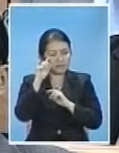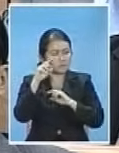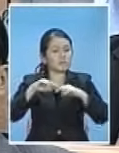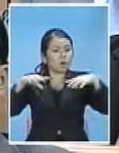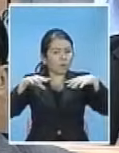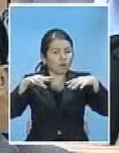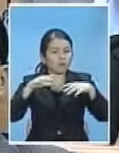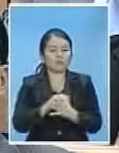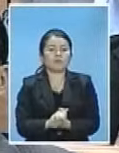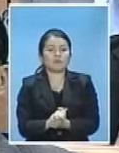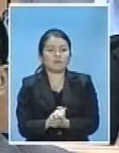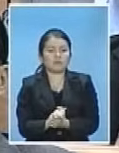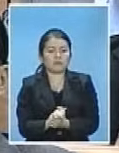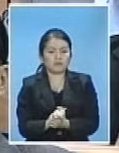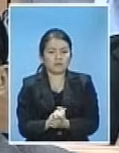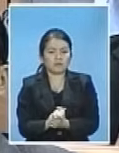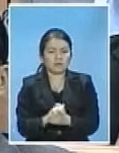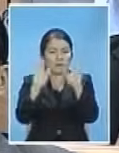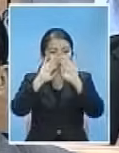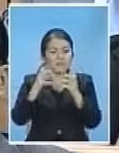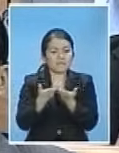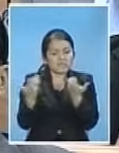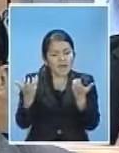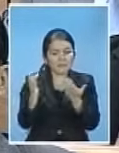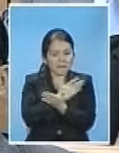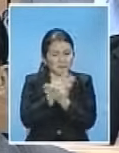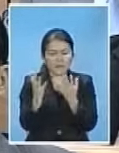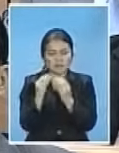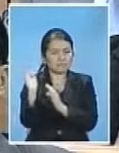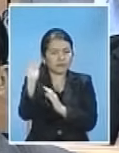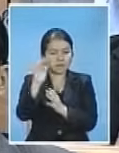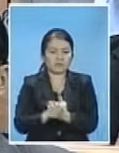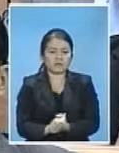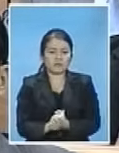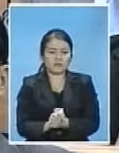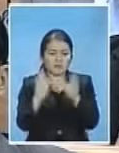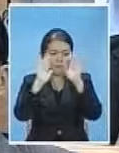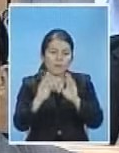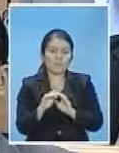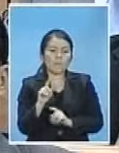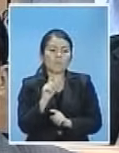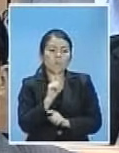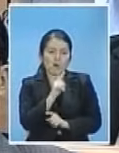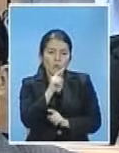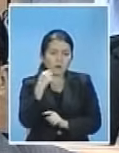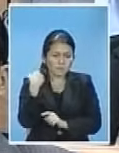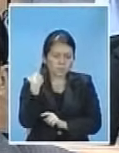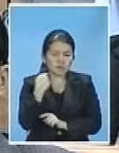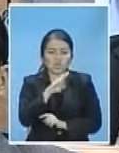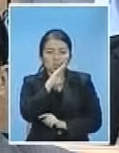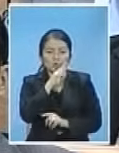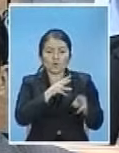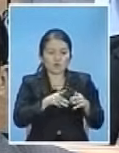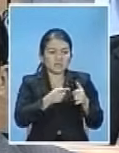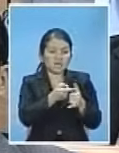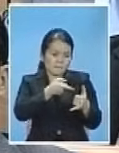ว่าไม่มีคนคิดแบ่งแยกดินแดนมองว่าเป็นเรื่องโจรกระจอกก็คิดว่าถ้าจัดการฆ่าให้หมด